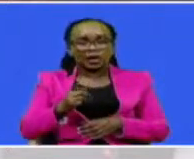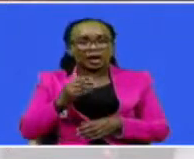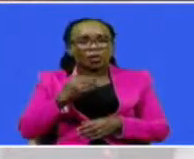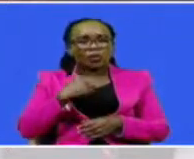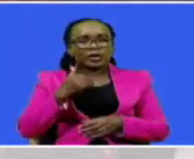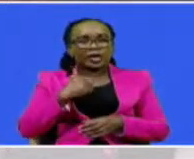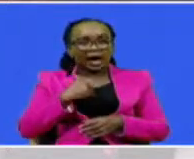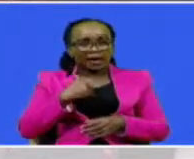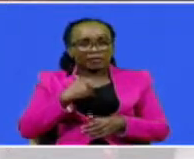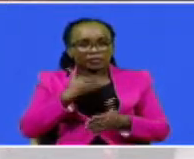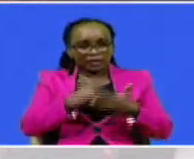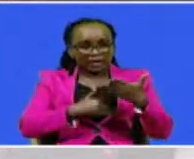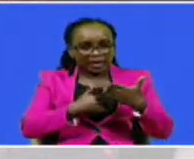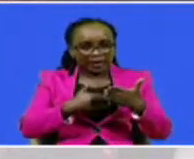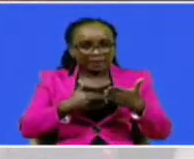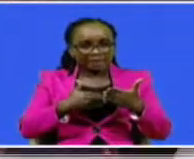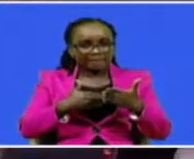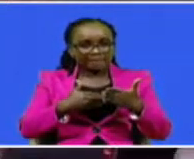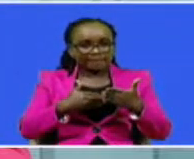what it takes to deliver to the people.